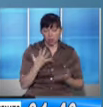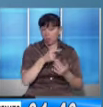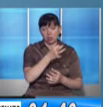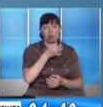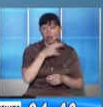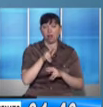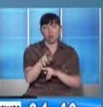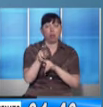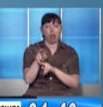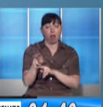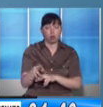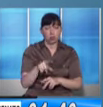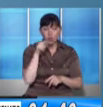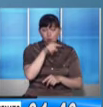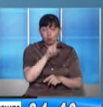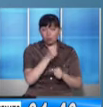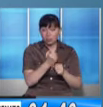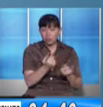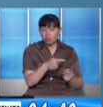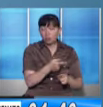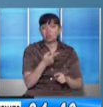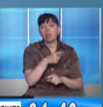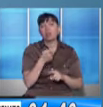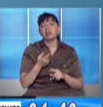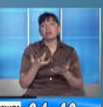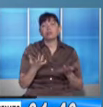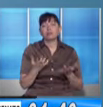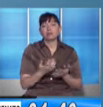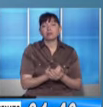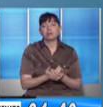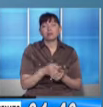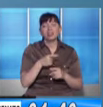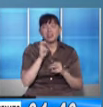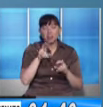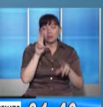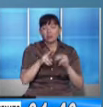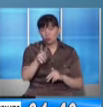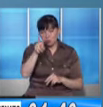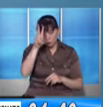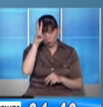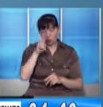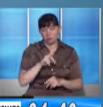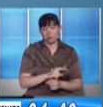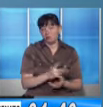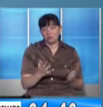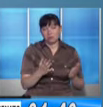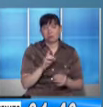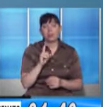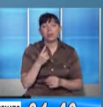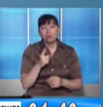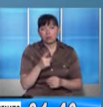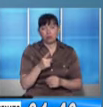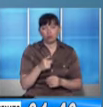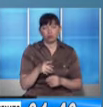vânătoarea. Pentru că ceea ce a făcut acum este mai mult decât un laș. Pentru că să aduci